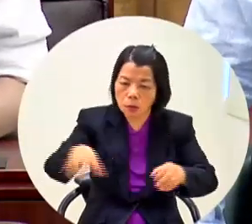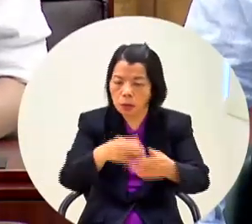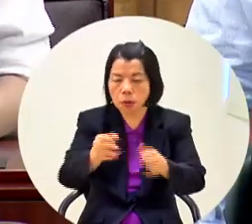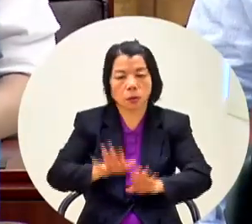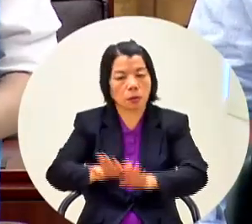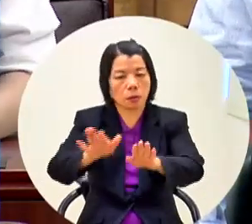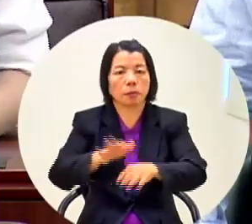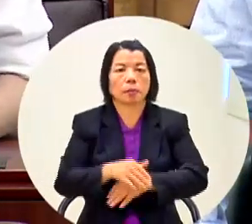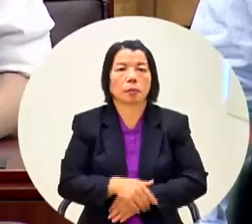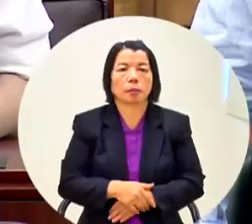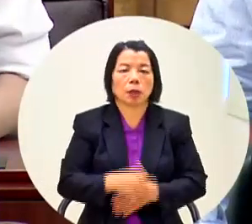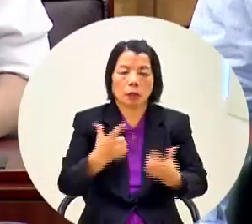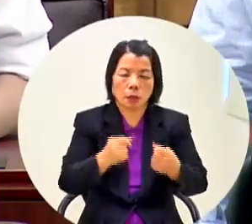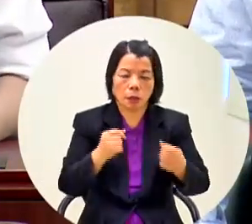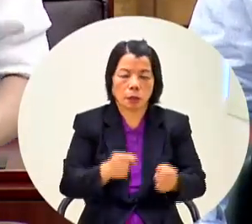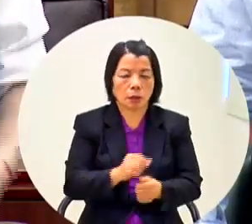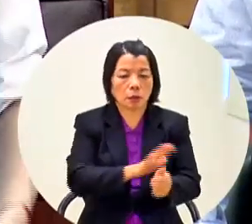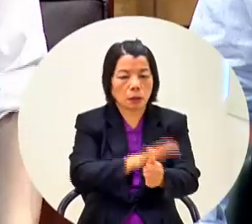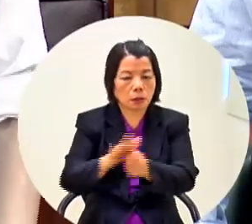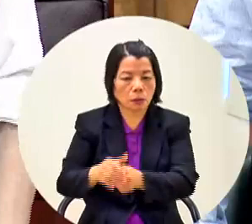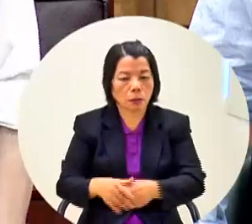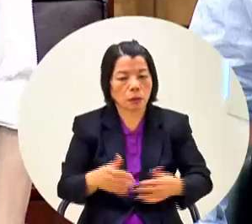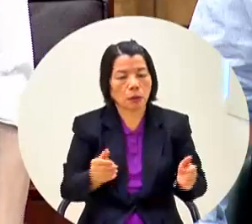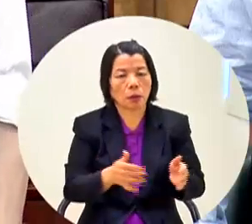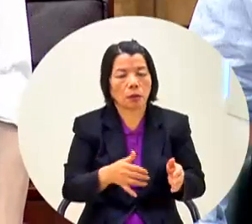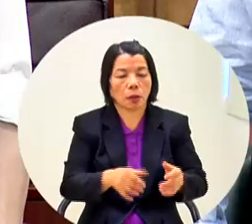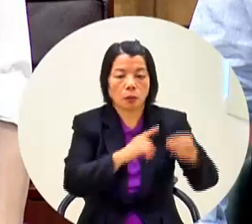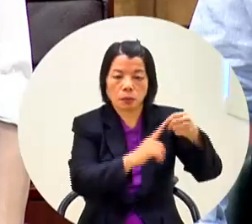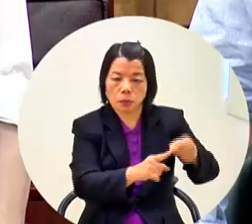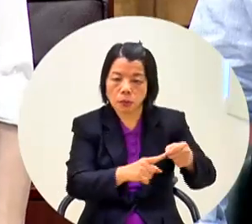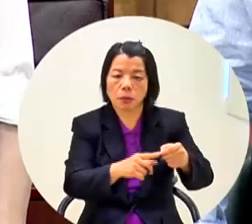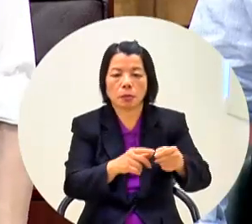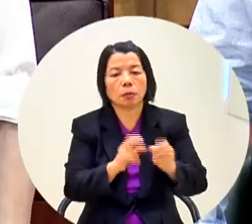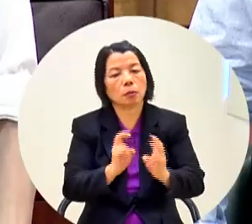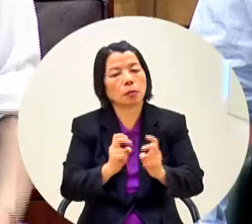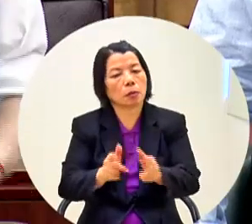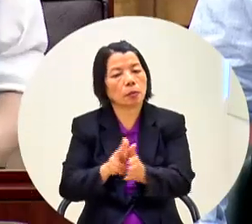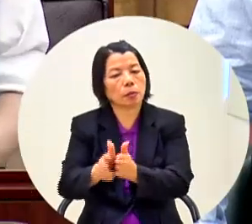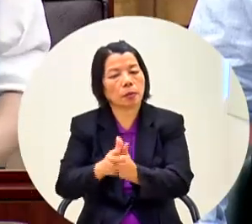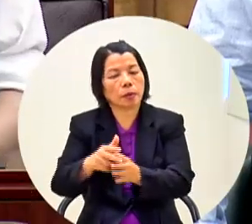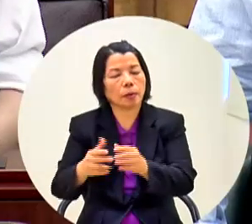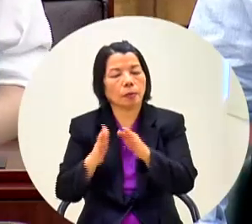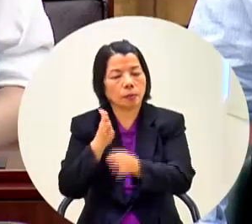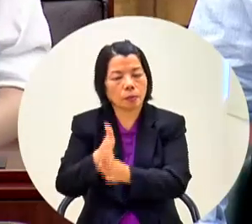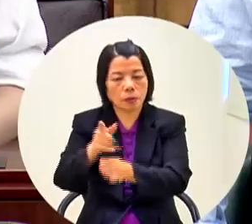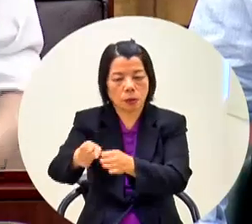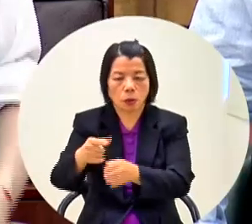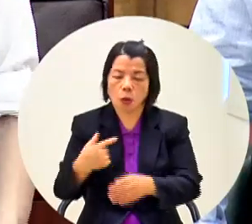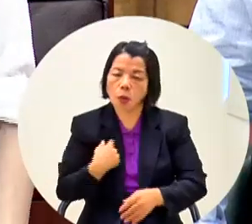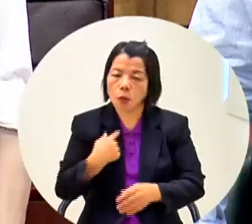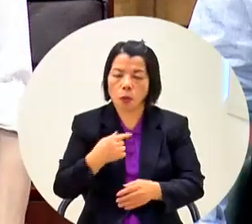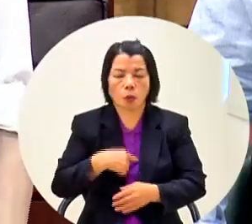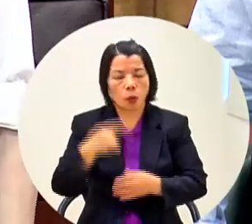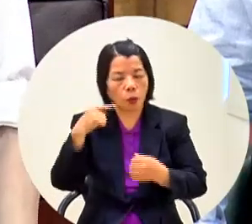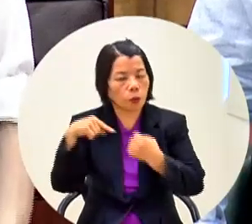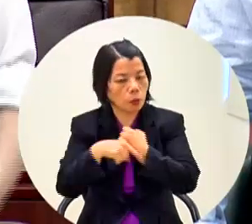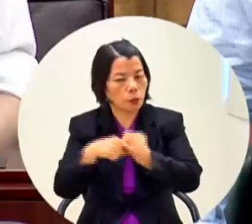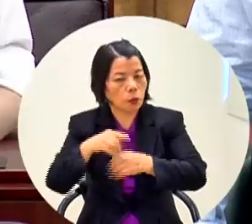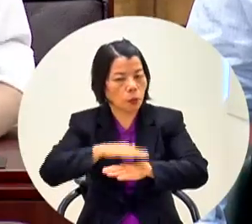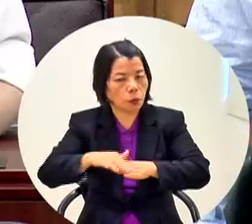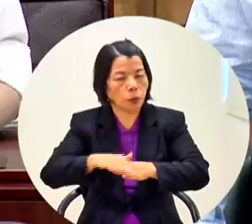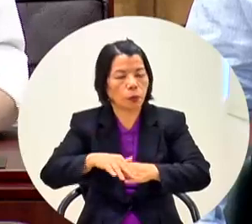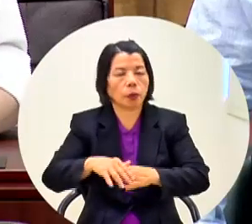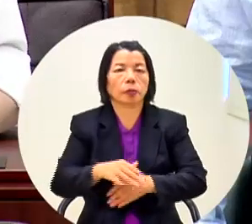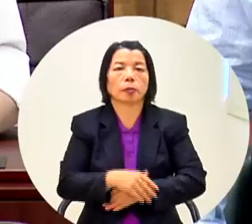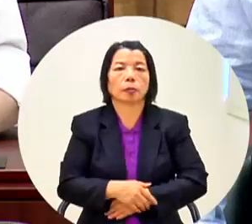同时照顾到大众运输。我觉得这个是一个非常棒，我跟议员这里保证我们一定会研究。第二个，针对所